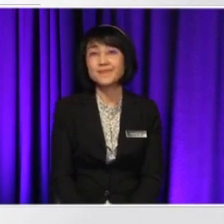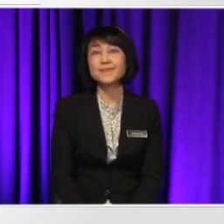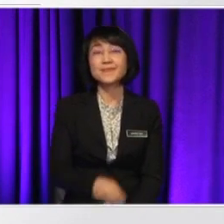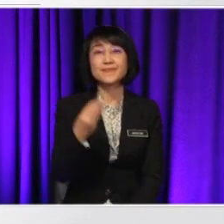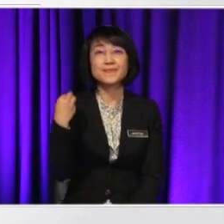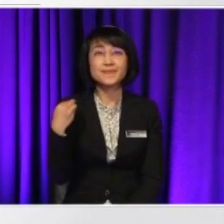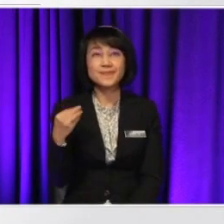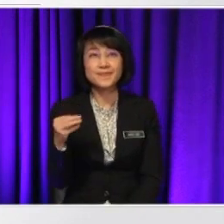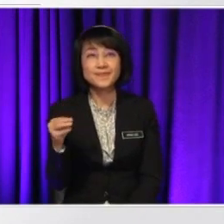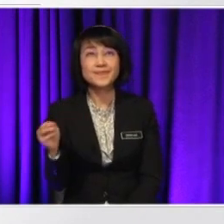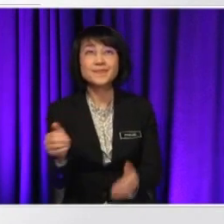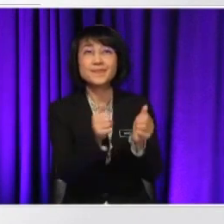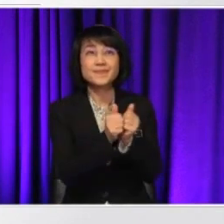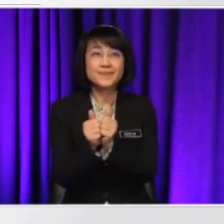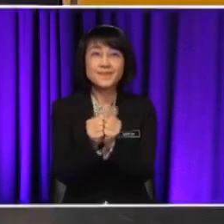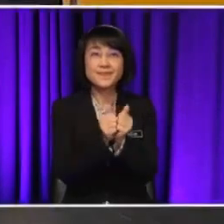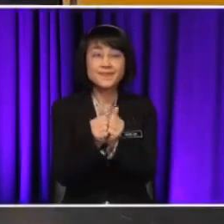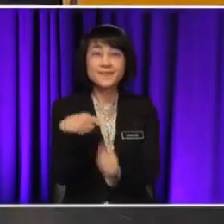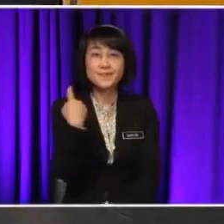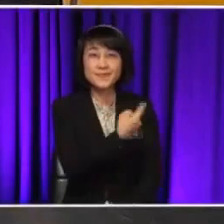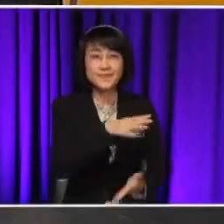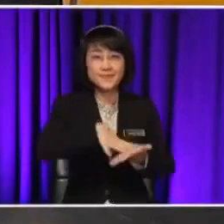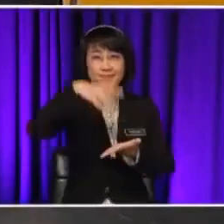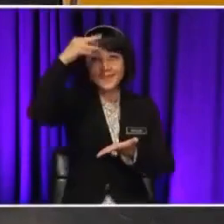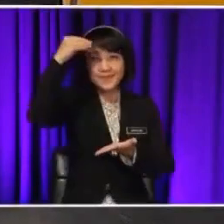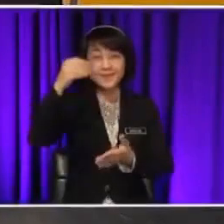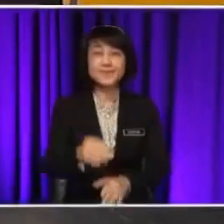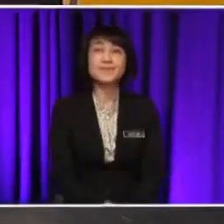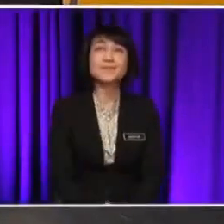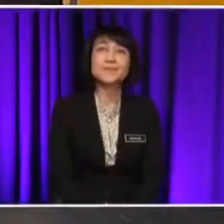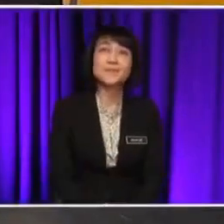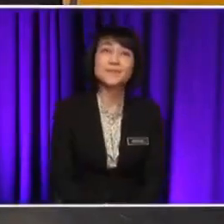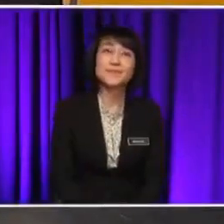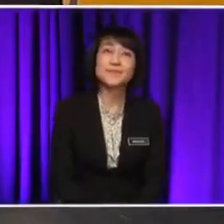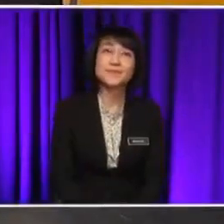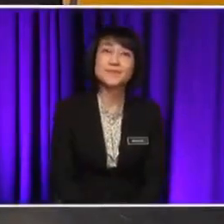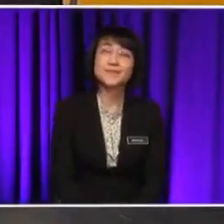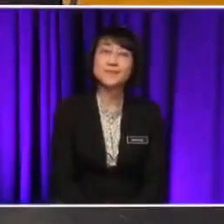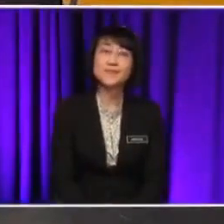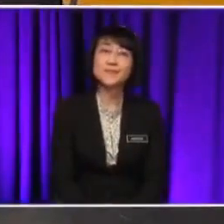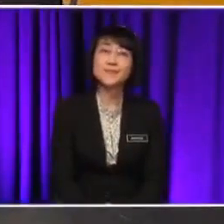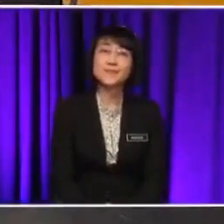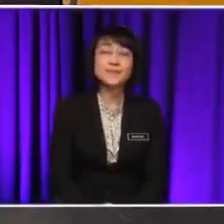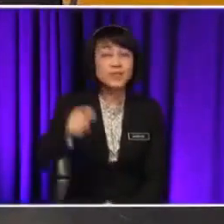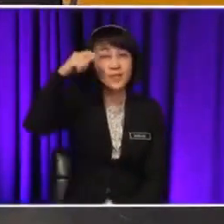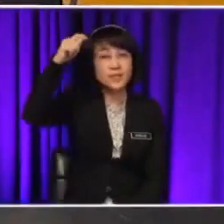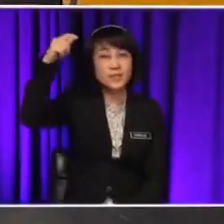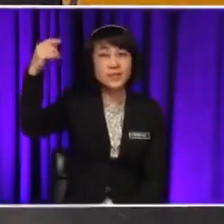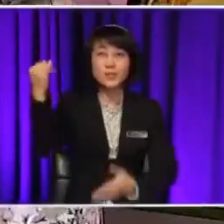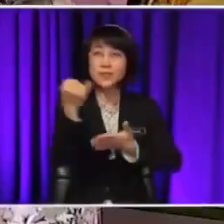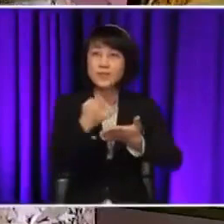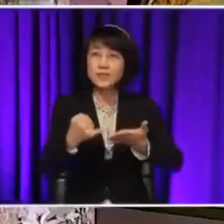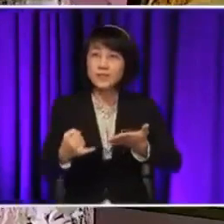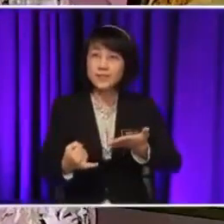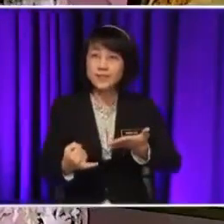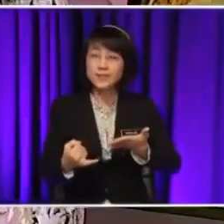sini. Cikgu Nadia, silakan Cikgu Nadia. Okey, hari ini kita akan masuk kepada tajuk teori seni pendidikan seni